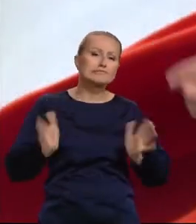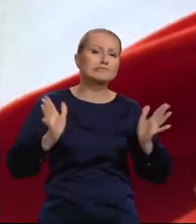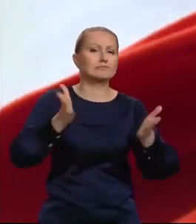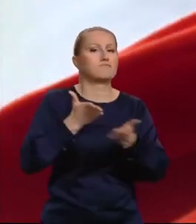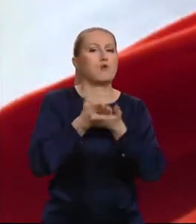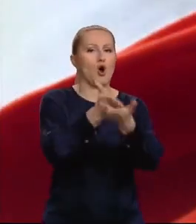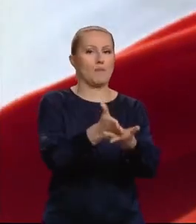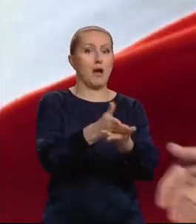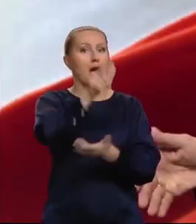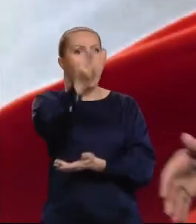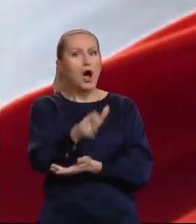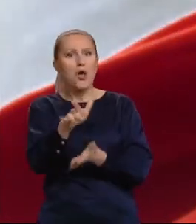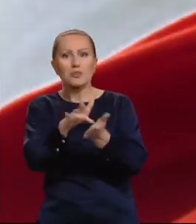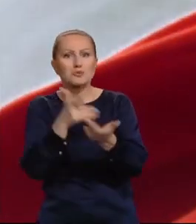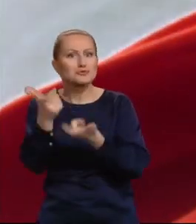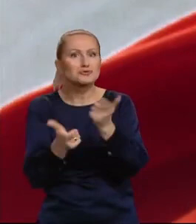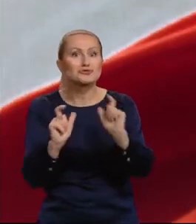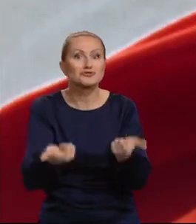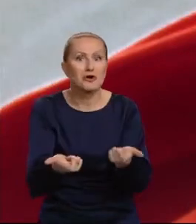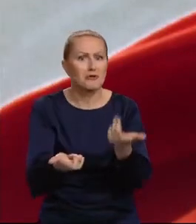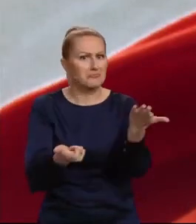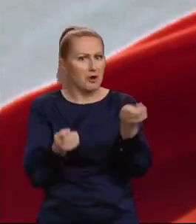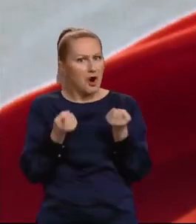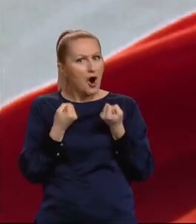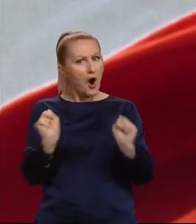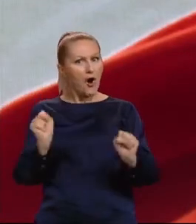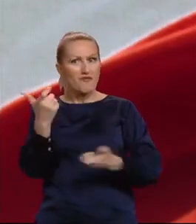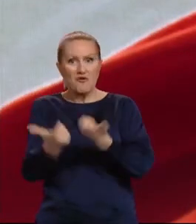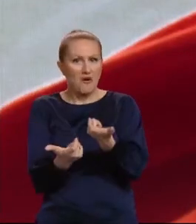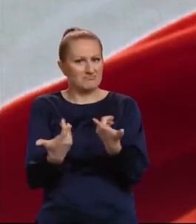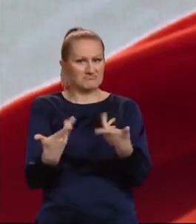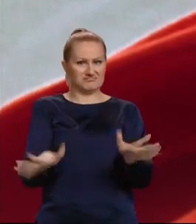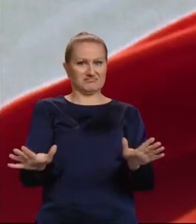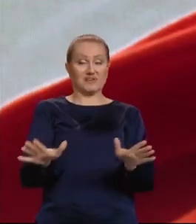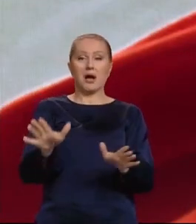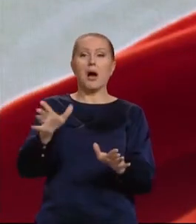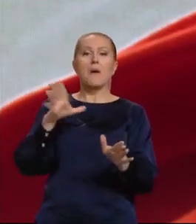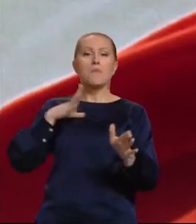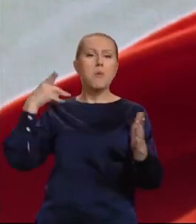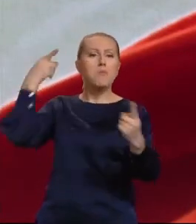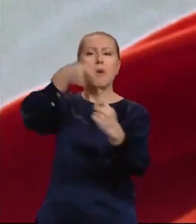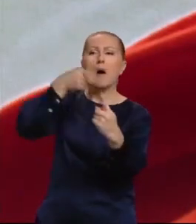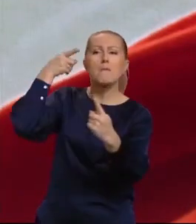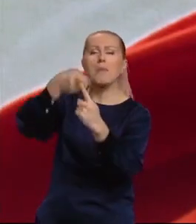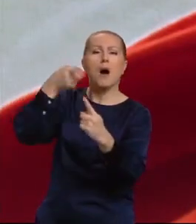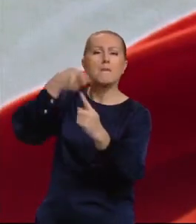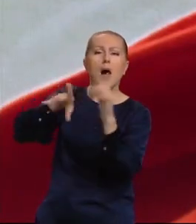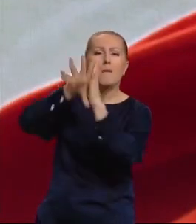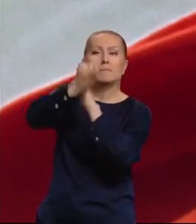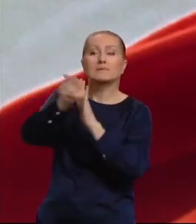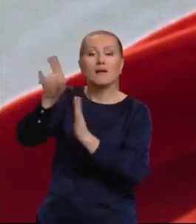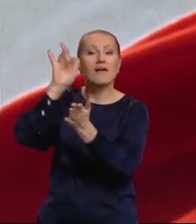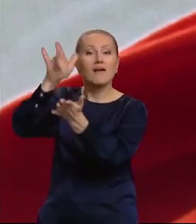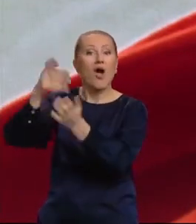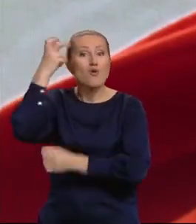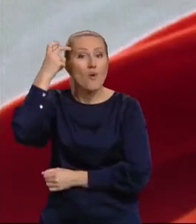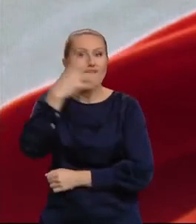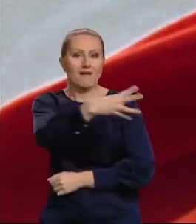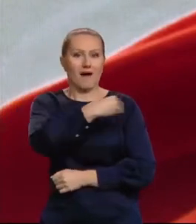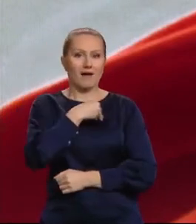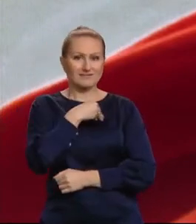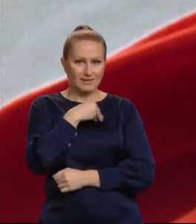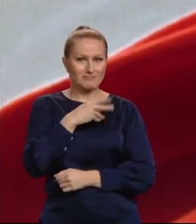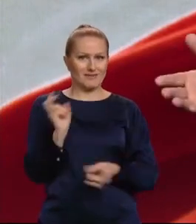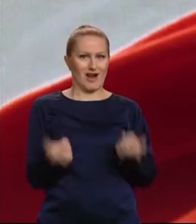on, no, jakoś nie miał odwagi cokolwiek zrobić. Kiedy bomby spadały na Kijów, byłem tam razem z Jarosławem